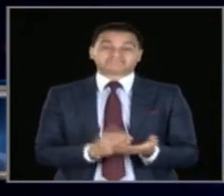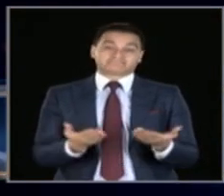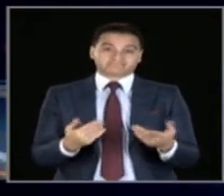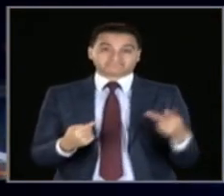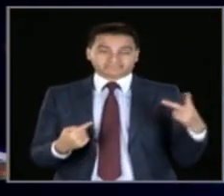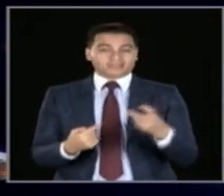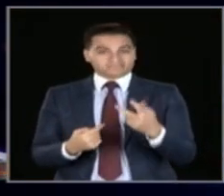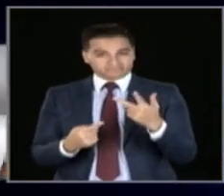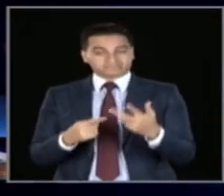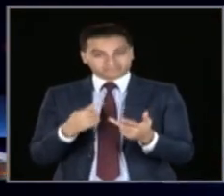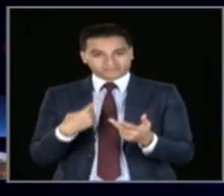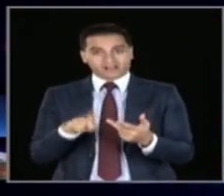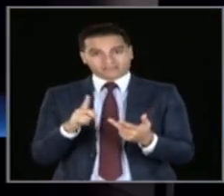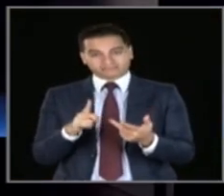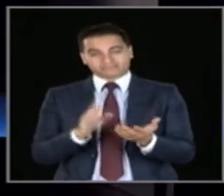برافو عليك يا ابو بكر،